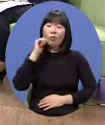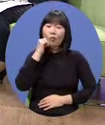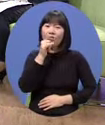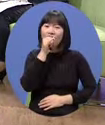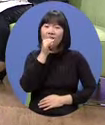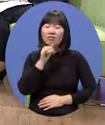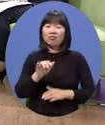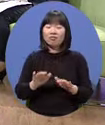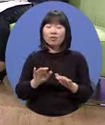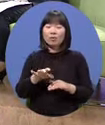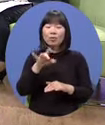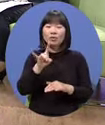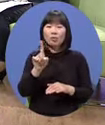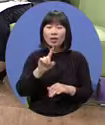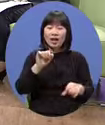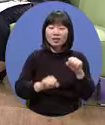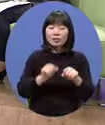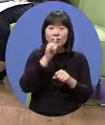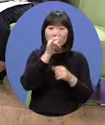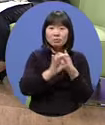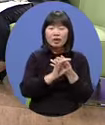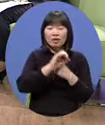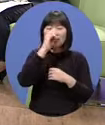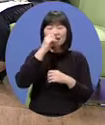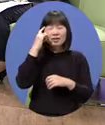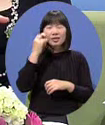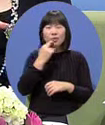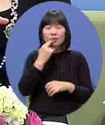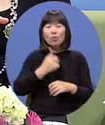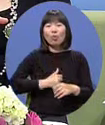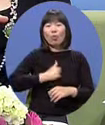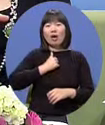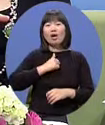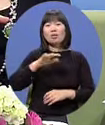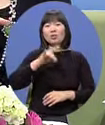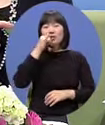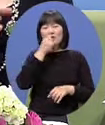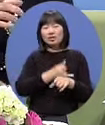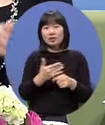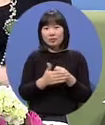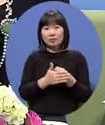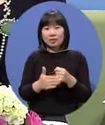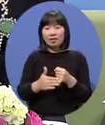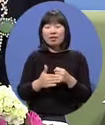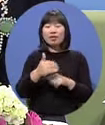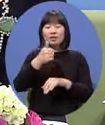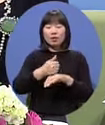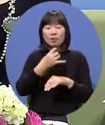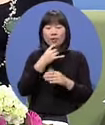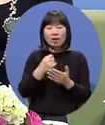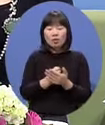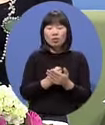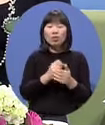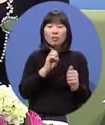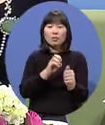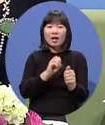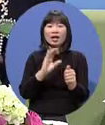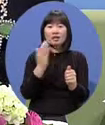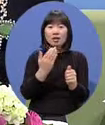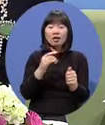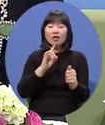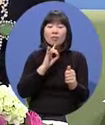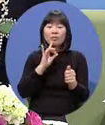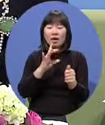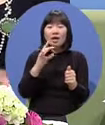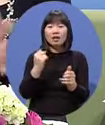같아요. 애가 일단 뭘 하나 저지르면 그냥 생각 없이 화부터 나잖아요. 그렇죠. 그러니까 결과만 가지고 막 얘기하게 그러니까 되고. 그것만 갖고